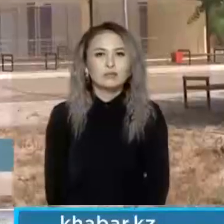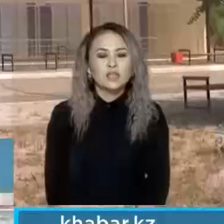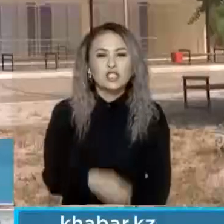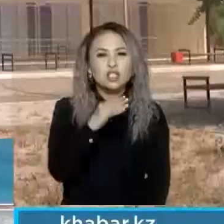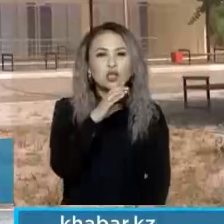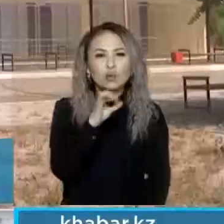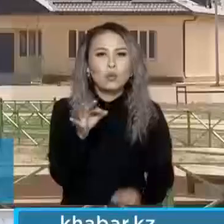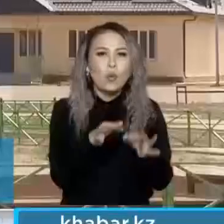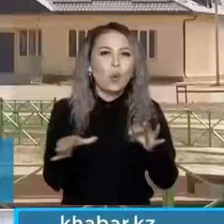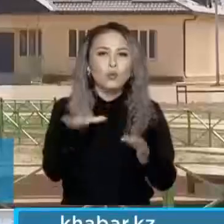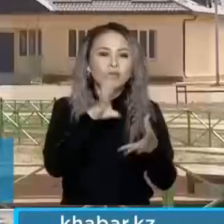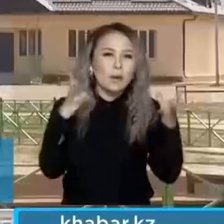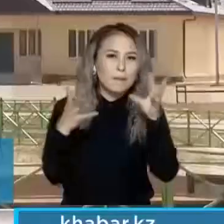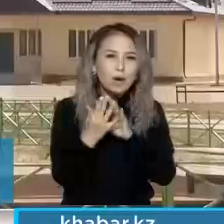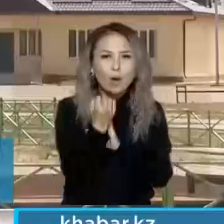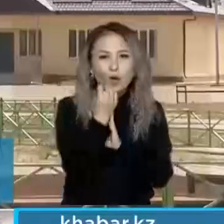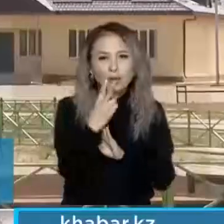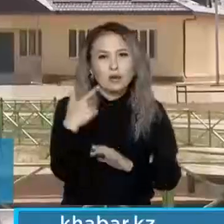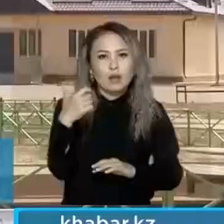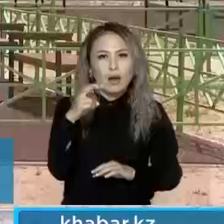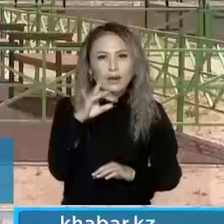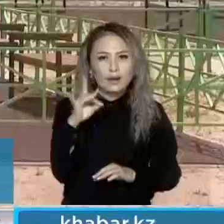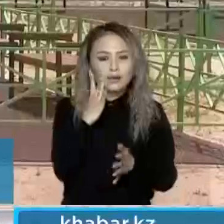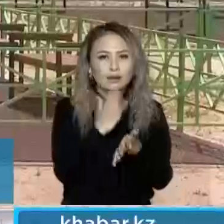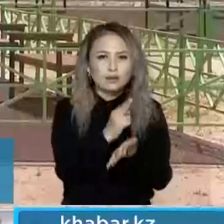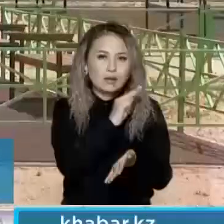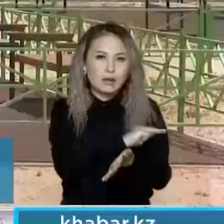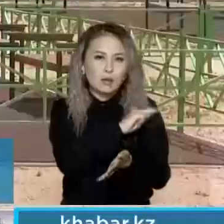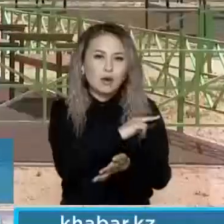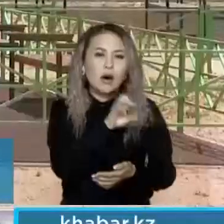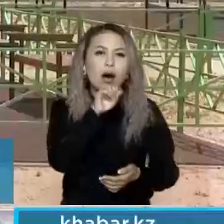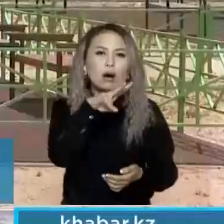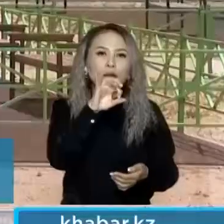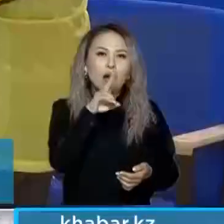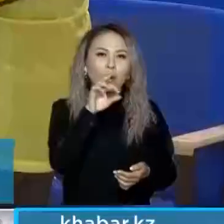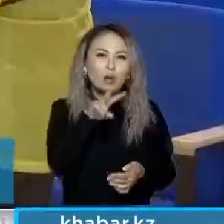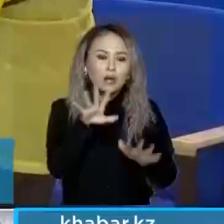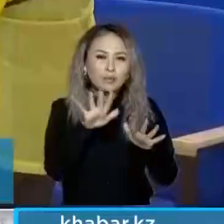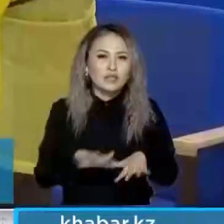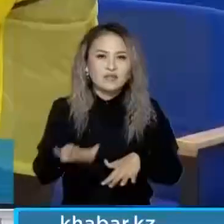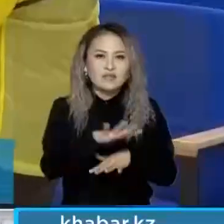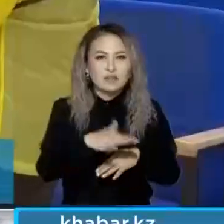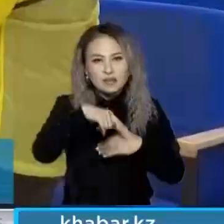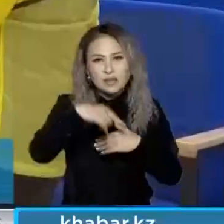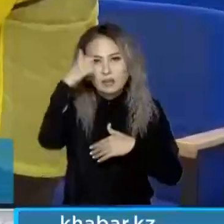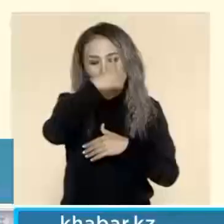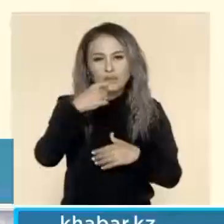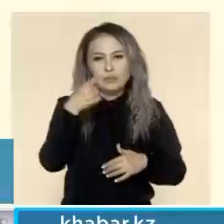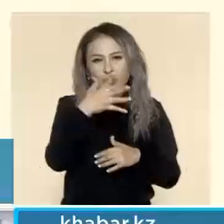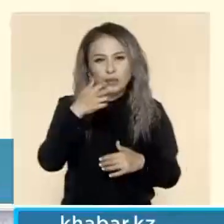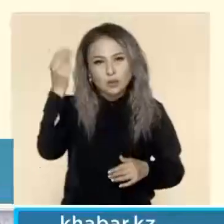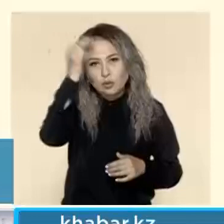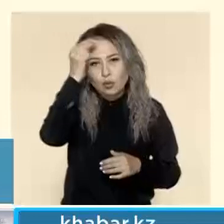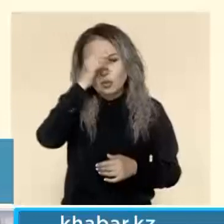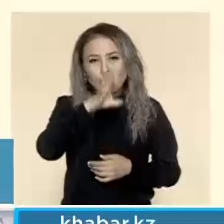Жетісу облысында қазір барлығы 12 лагерь жұмыс істеп тұр. Соның үшеуі Алакөл жағалауында орналасқан. Онда биыл 1500 оқушы